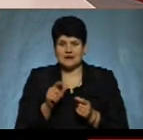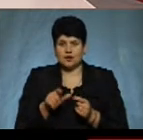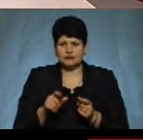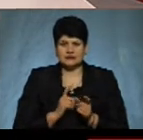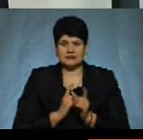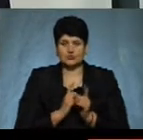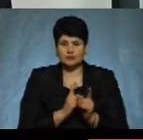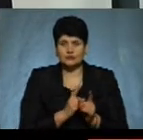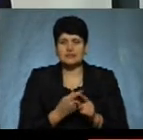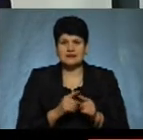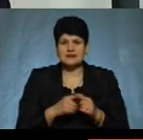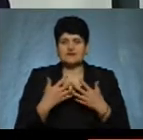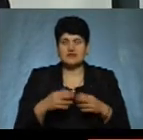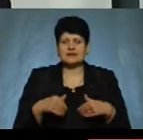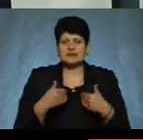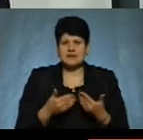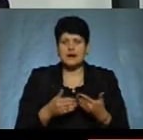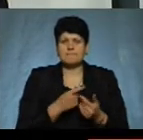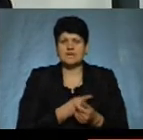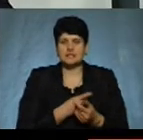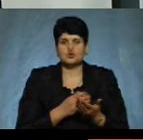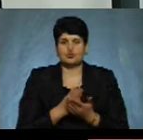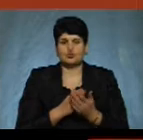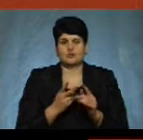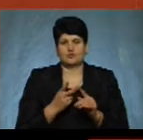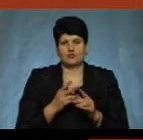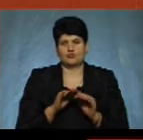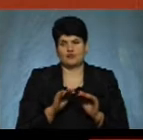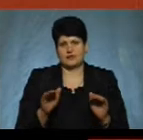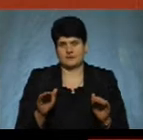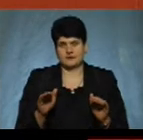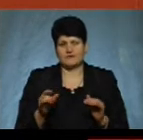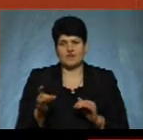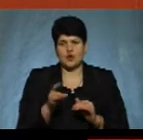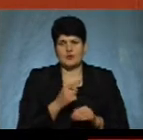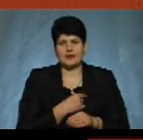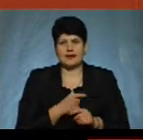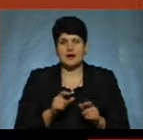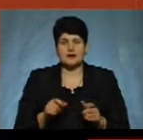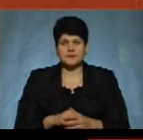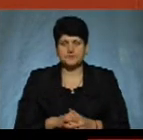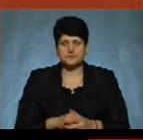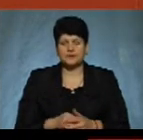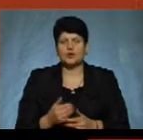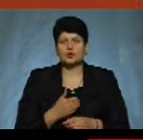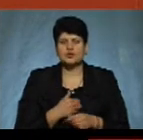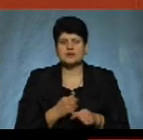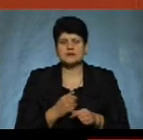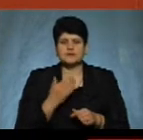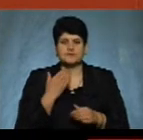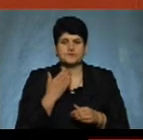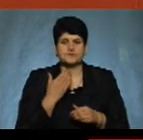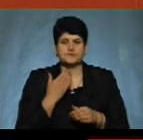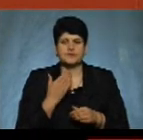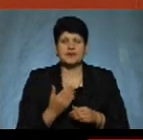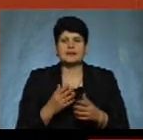пацієнтом, але це вже надання медичної послуги на вторинному рівні, тобто в районних лікарнях. Ще хочеться зачепити тему реформи